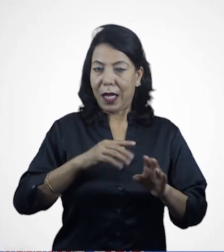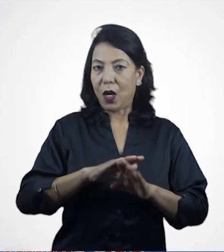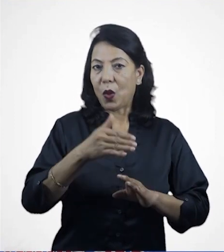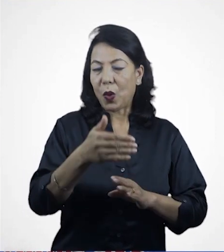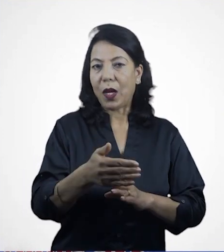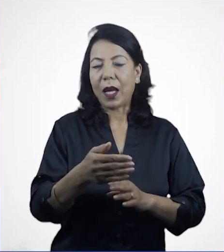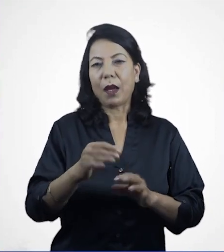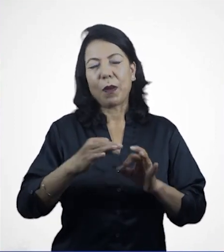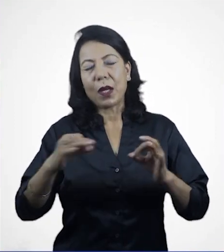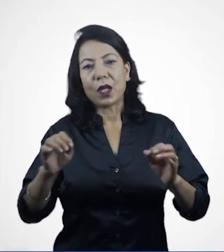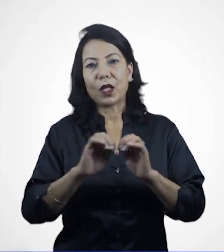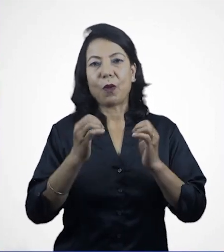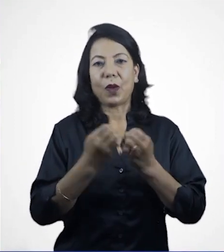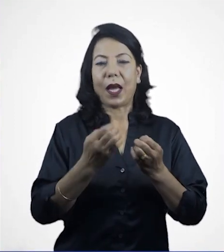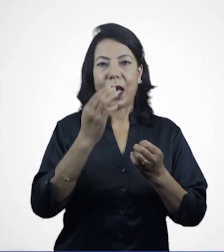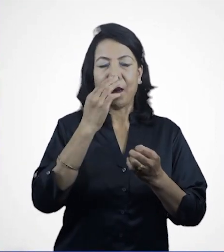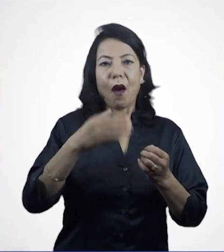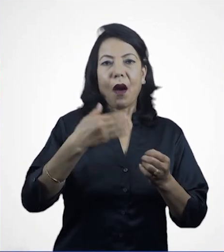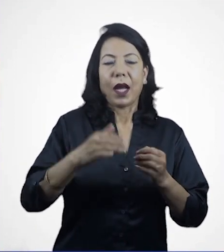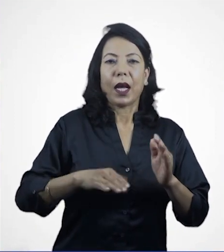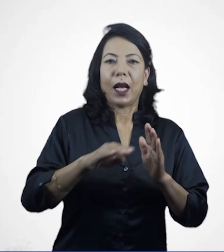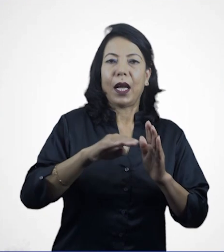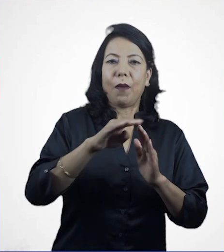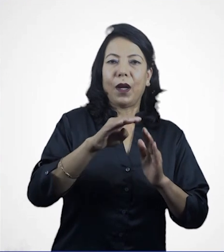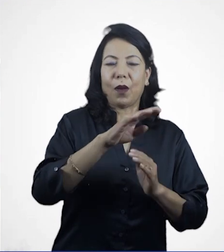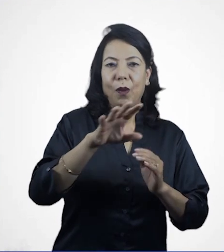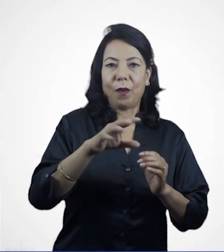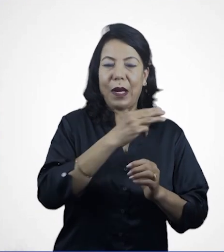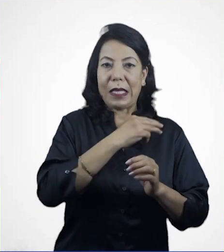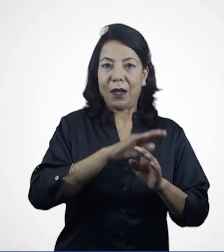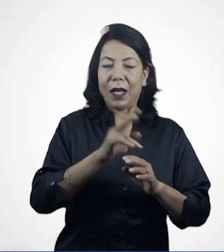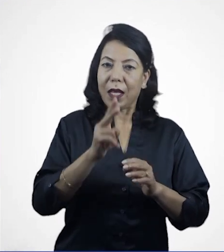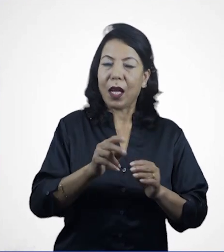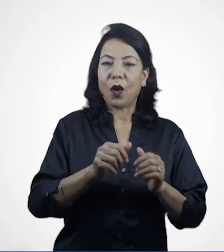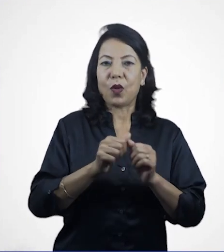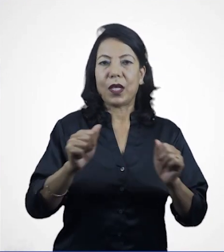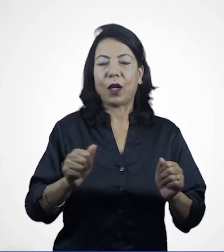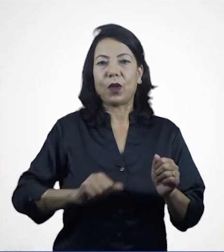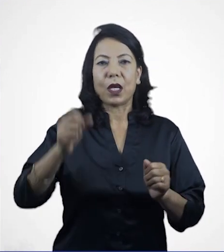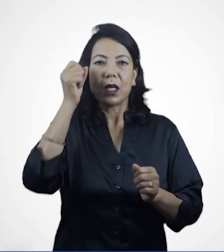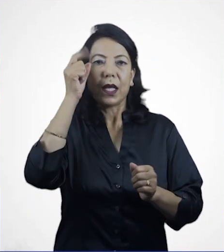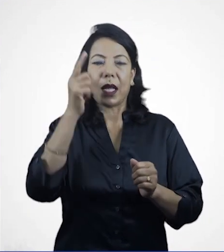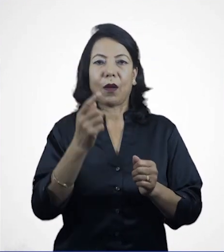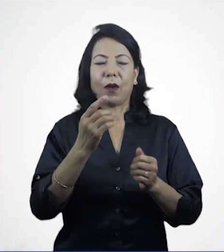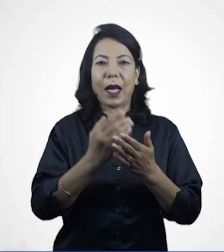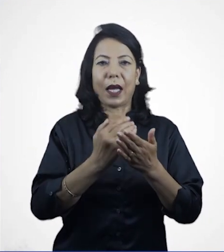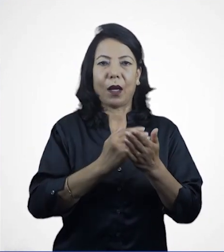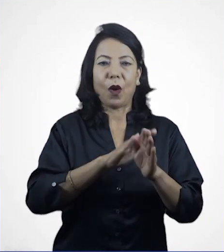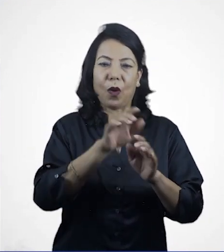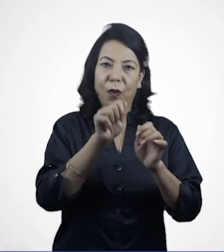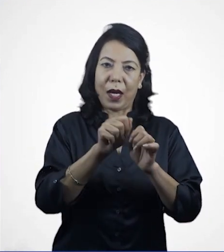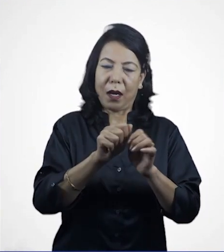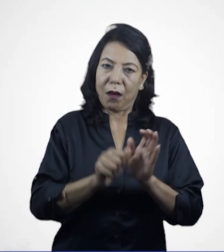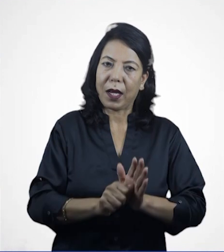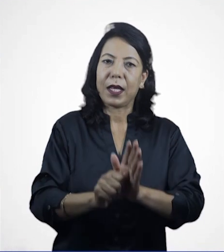बिविविदना समुदाये मतलब कि हरेक लेवल को stakeholder में ते लेवल को तेस तो जन चेतना को कार्य क्रम हरू